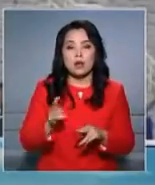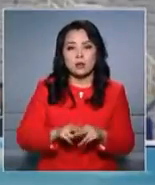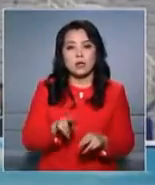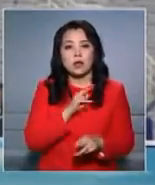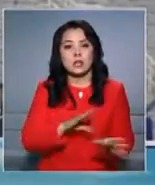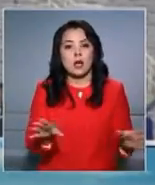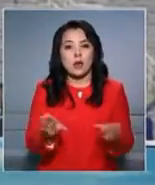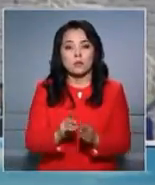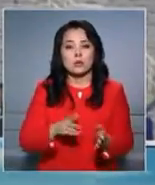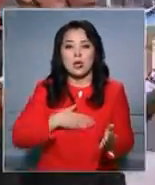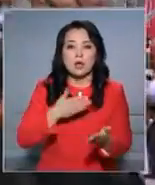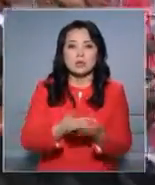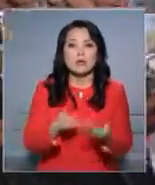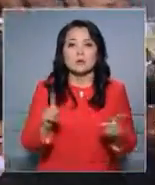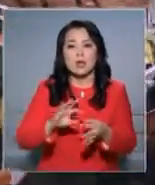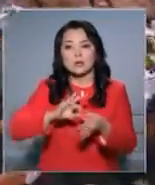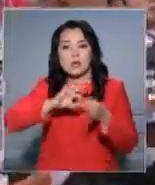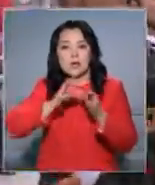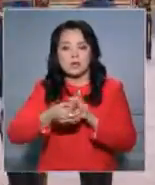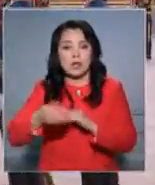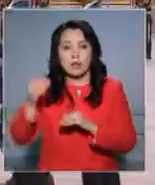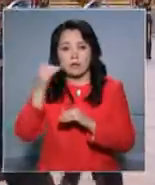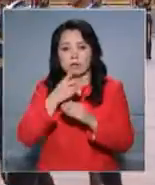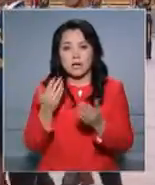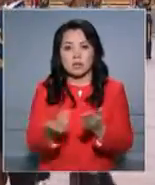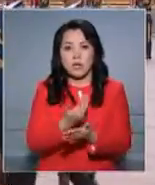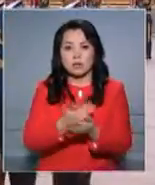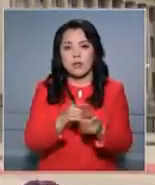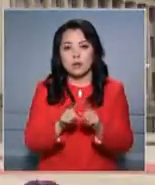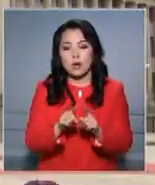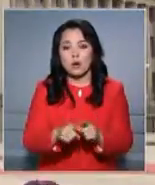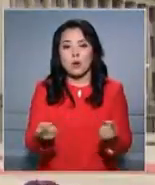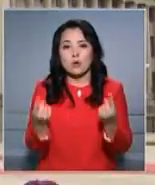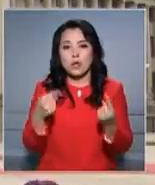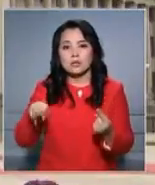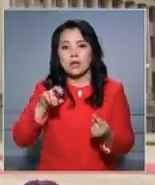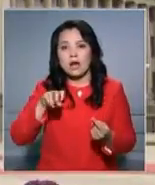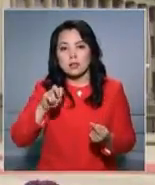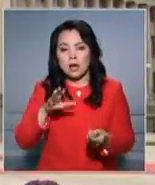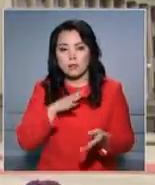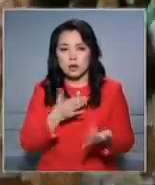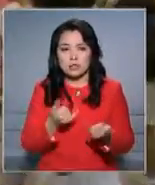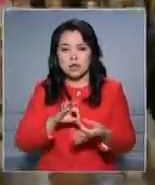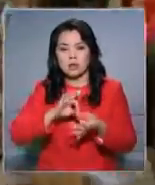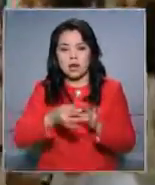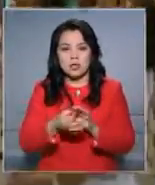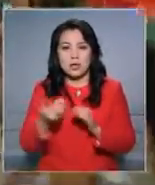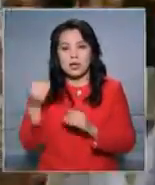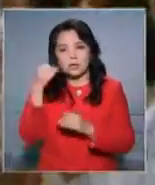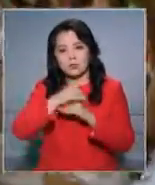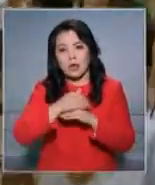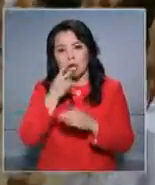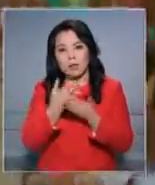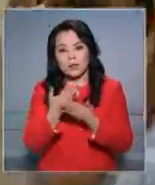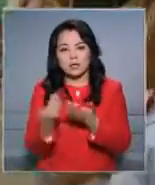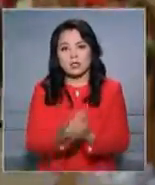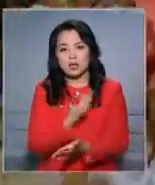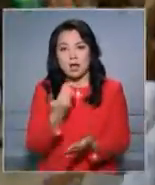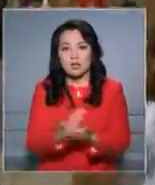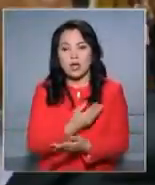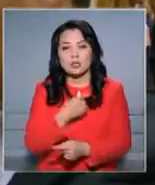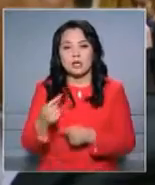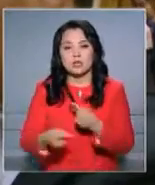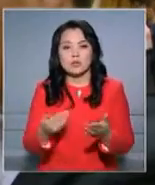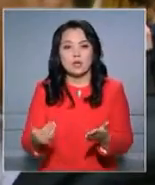үшін не береді? Осы және өзге де сұрақтардың жауабын Ұлы дала елінің шығысында жатқан шаруақор елмен әріптестіктің жаңа